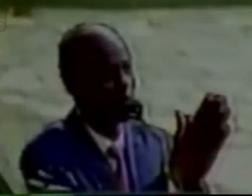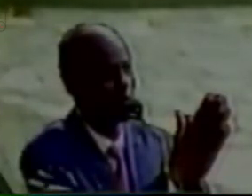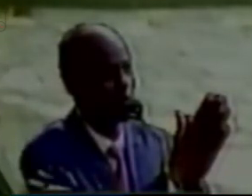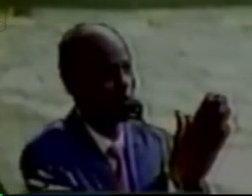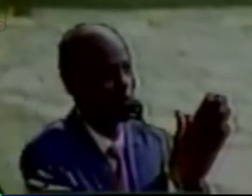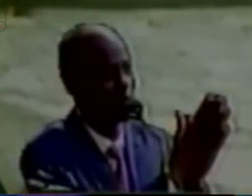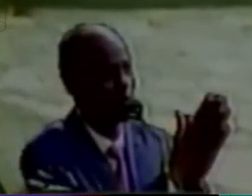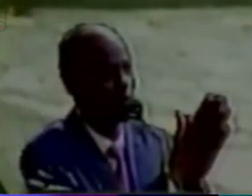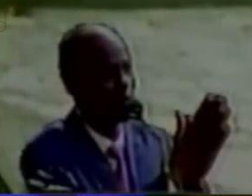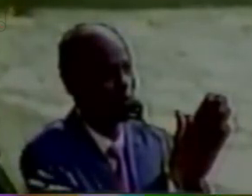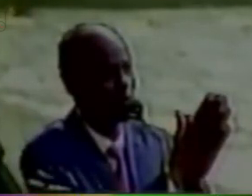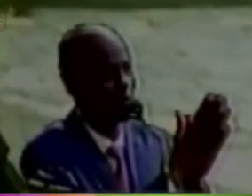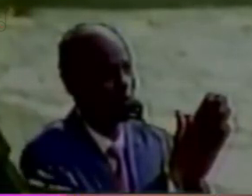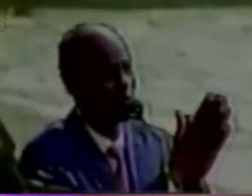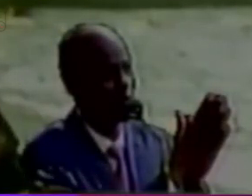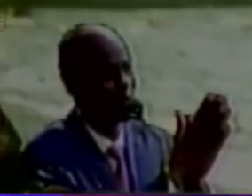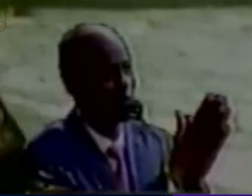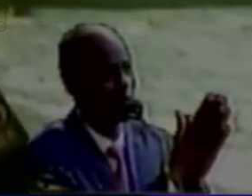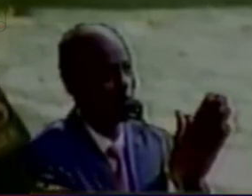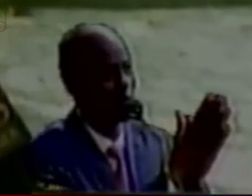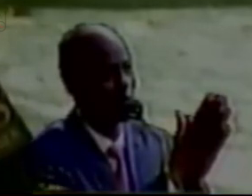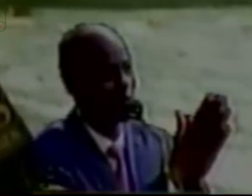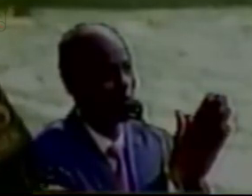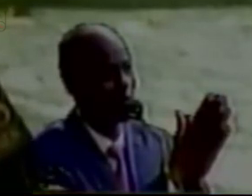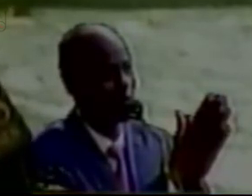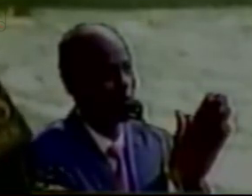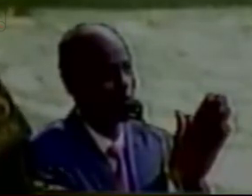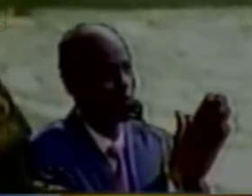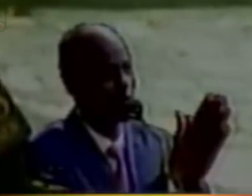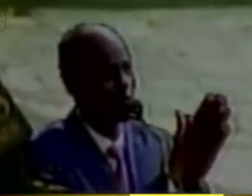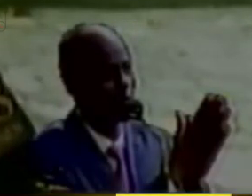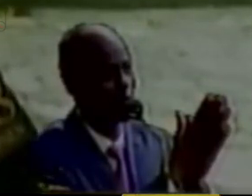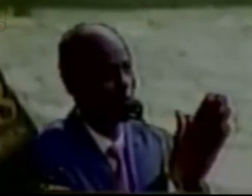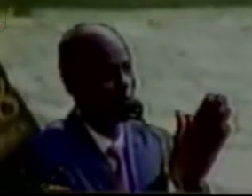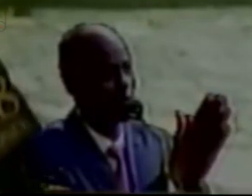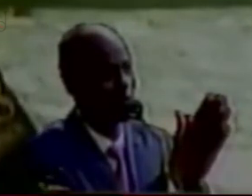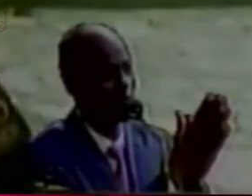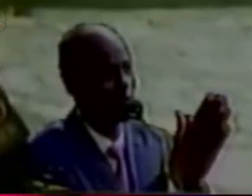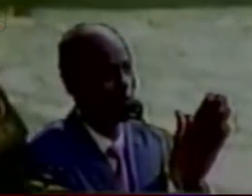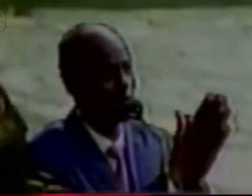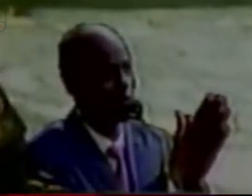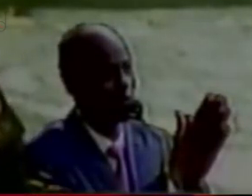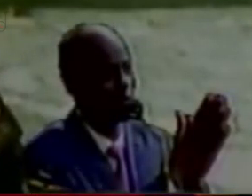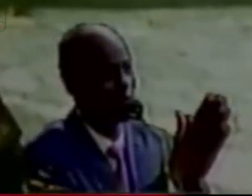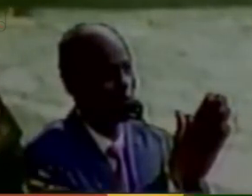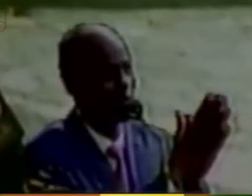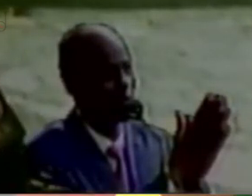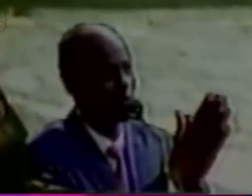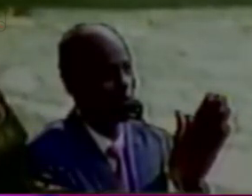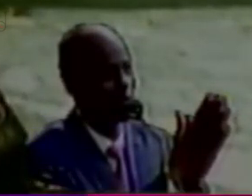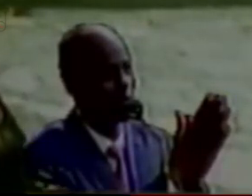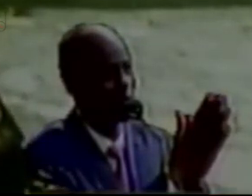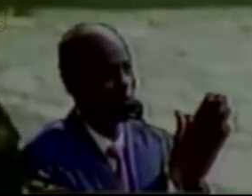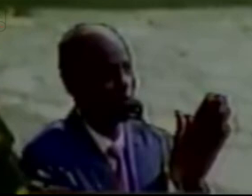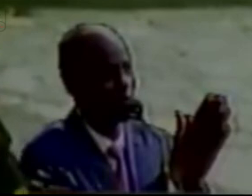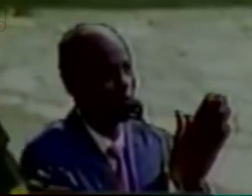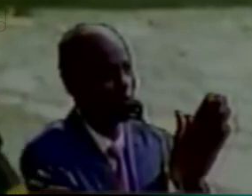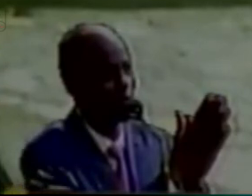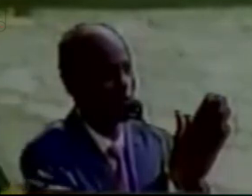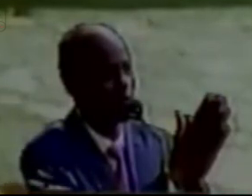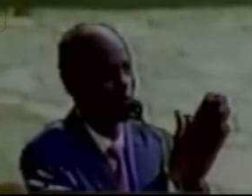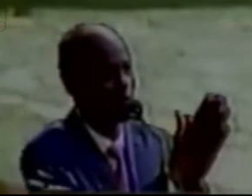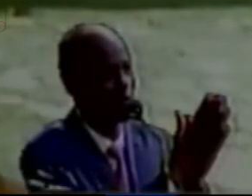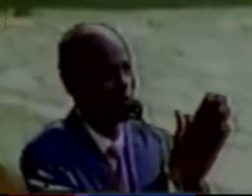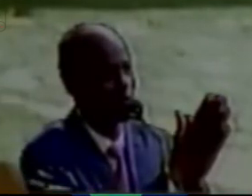consacré la faillite de l'État, puisque l'État obligé battre bas, obligé faire bac devant bandit, mais son